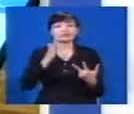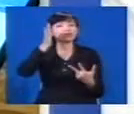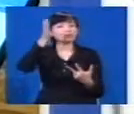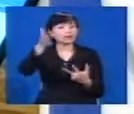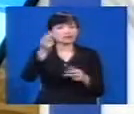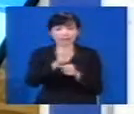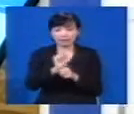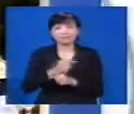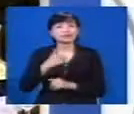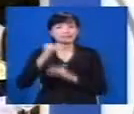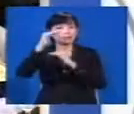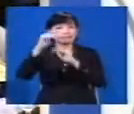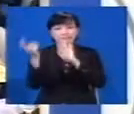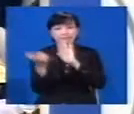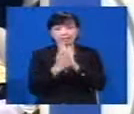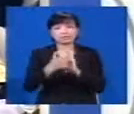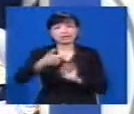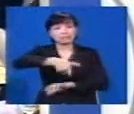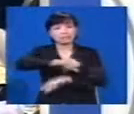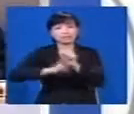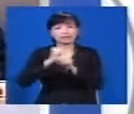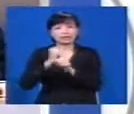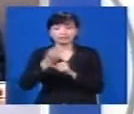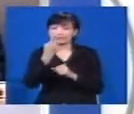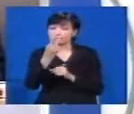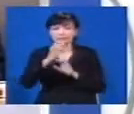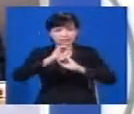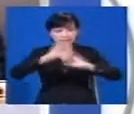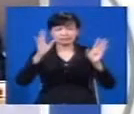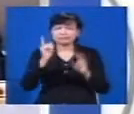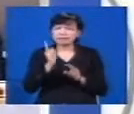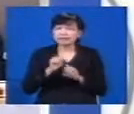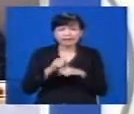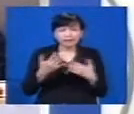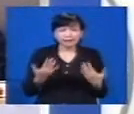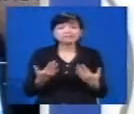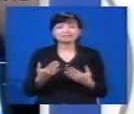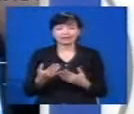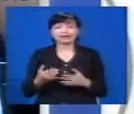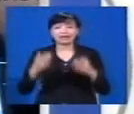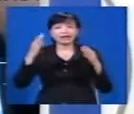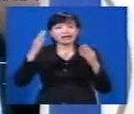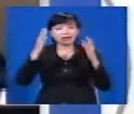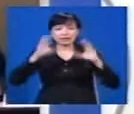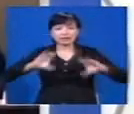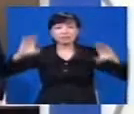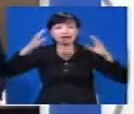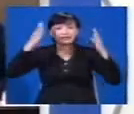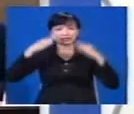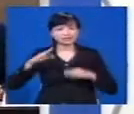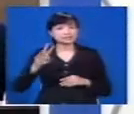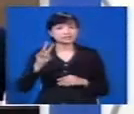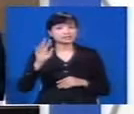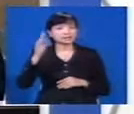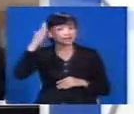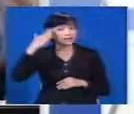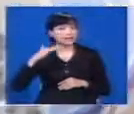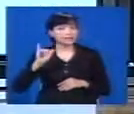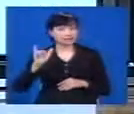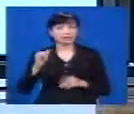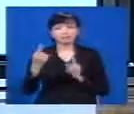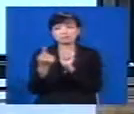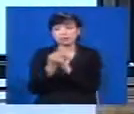กำหนดการปฏิบัติงานให้เป็นรูปธรรมอย่างไรนะครับรายการรัฐบาลยิ่งลักษณ์พบประชาชนในวันนี้จะพูดคุยกับท่านวราเทพรัตนาก